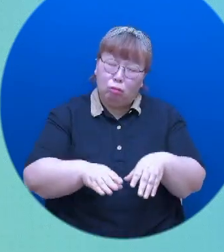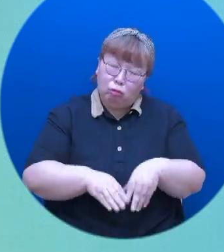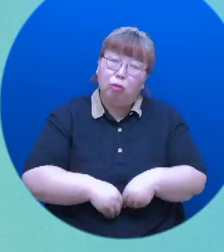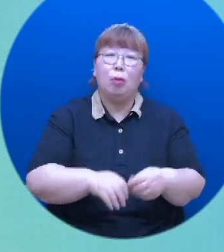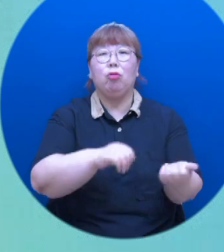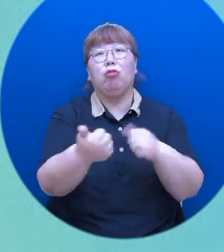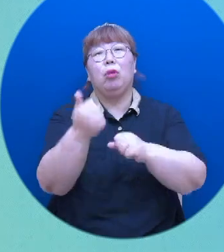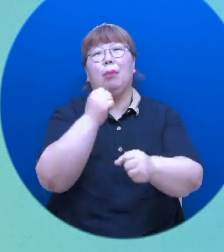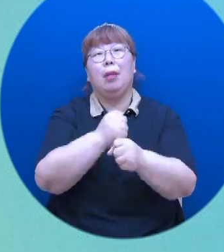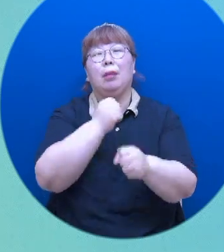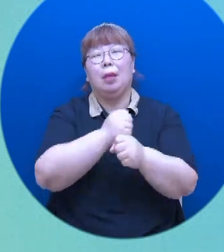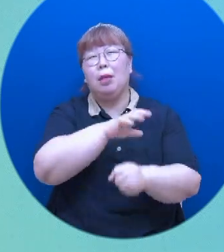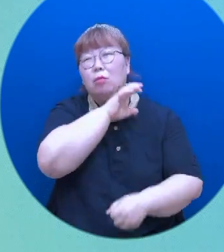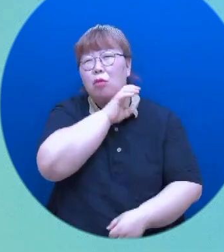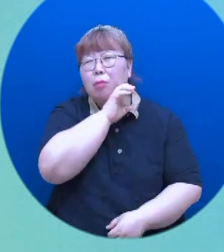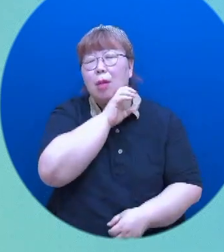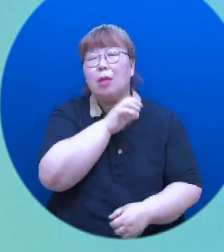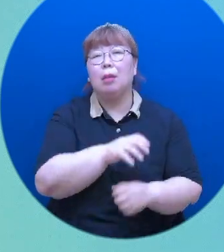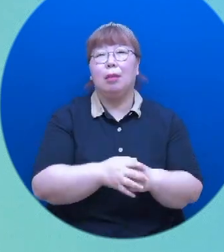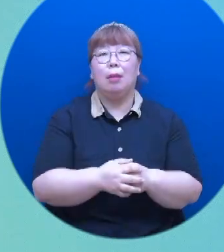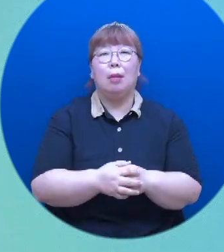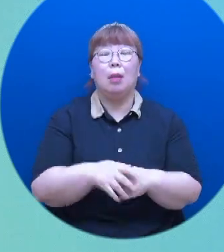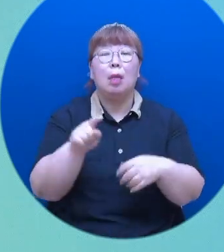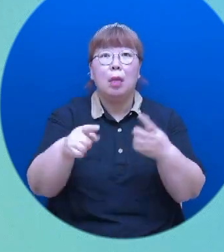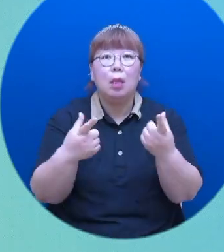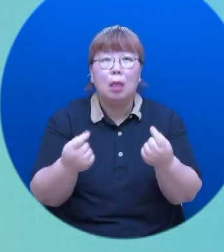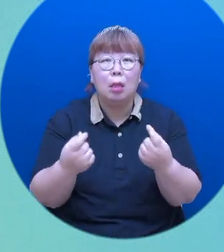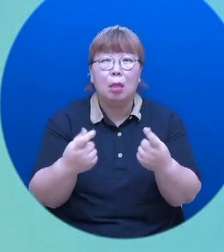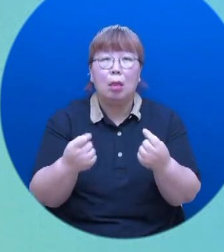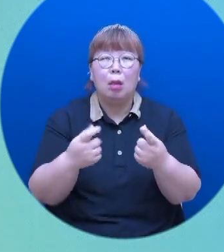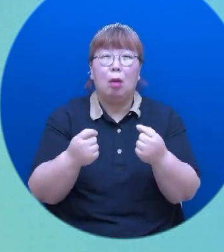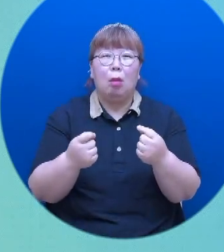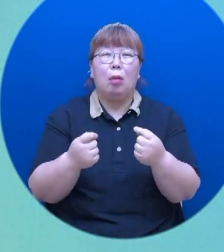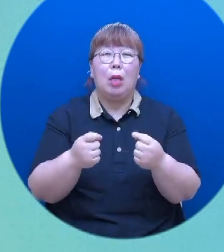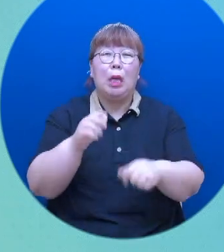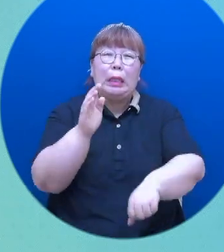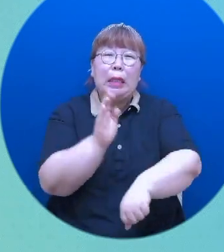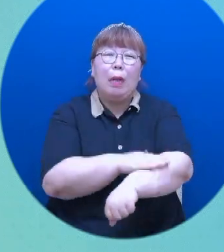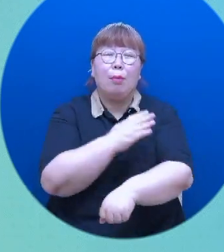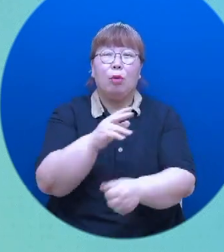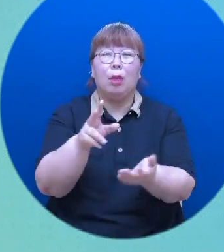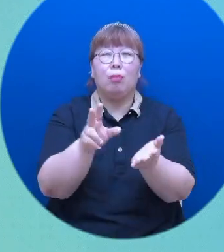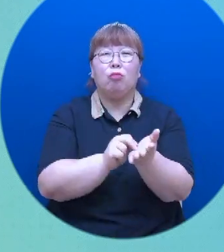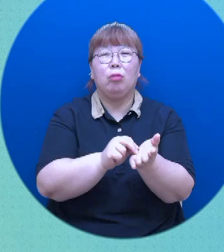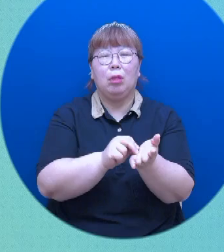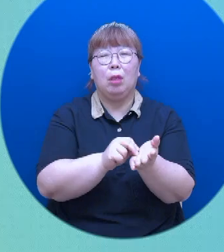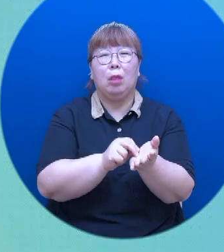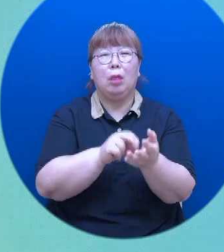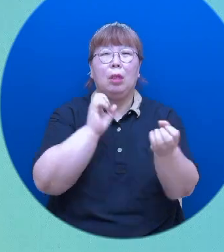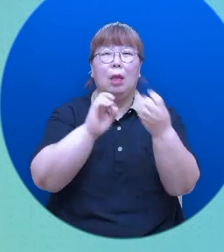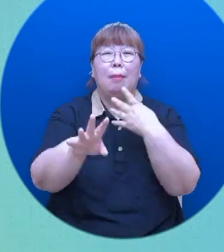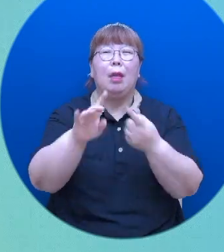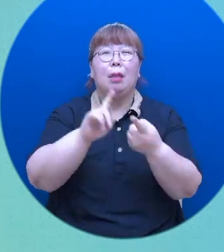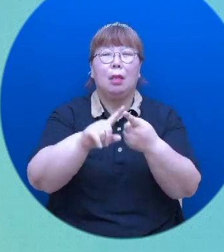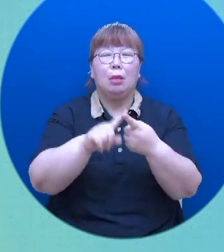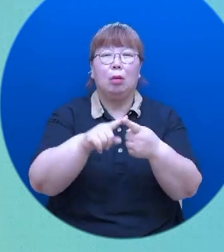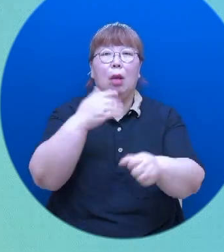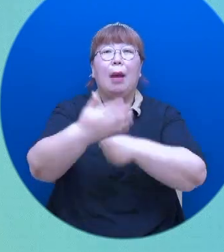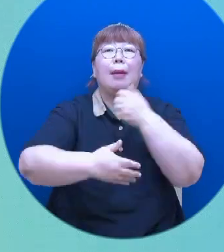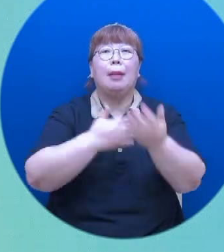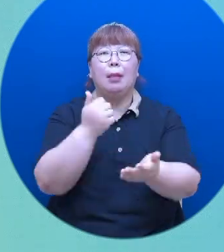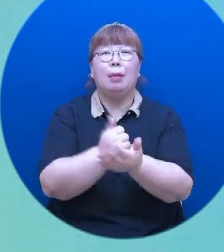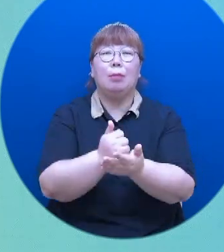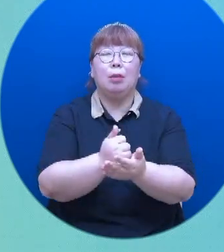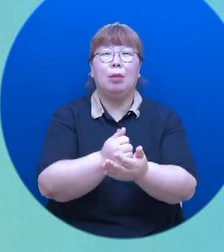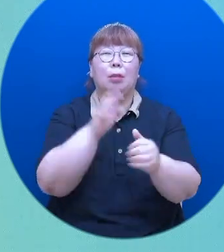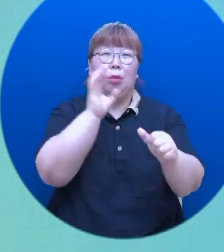달려들죠. 여러분, 이런 달려드는 오답을 쏘고 있는 그들에게 하나님은 책망하지